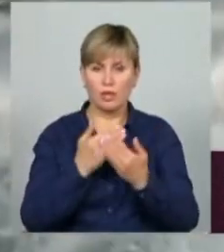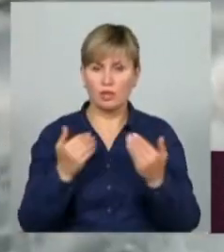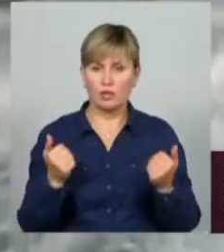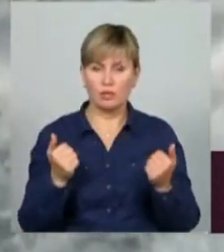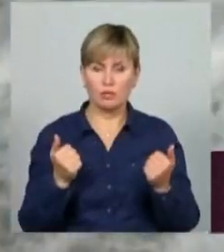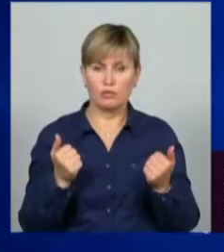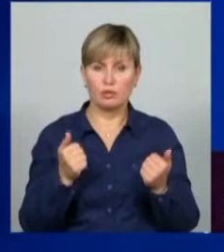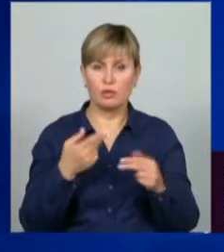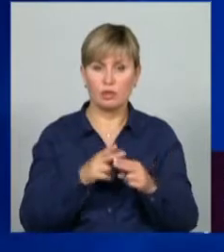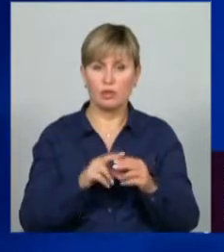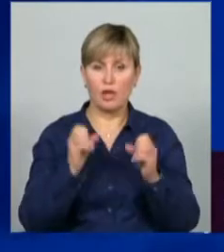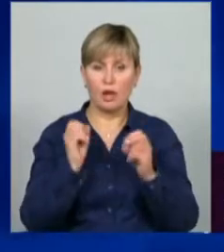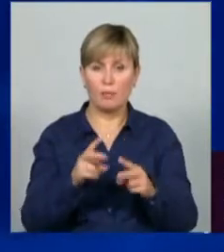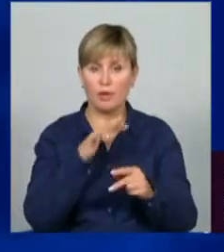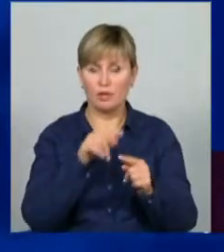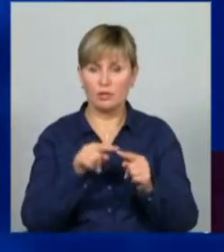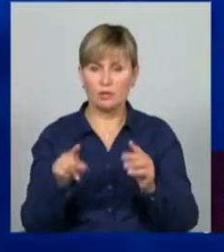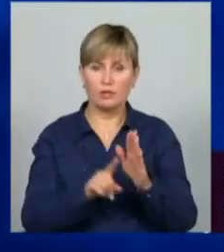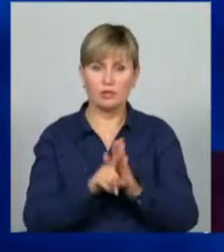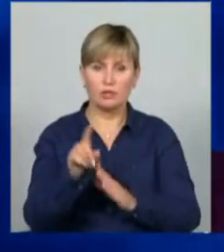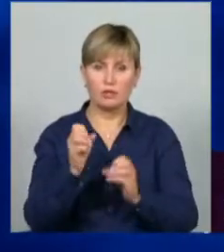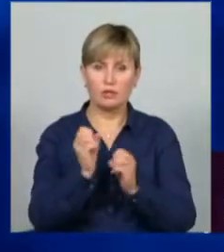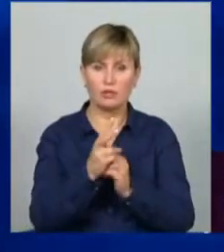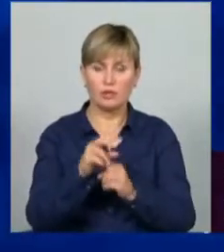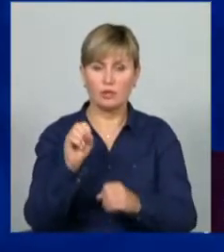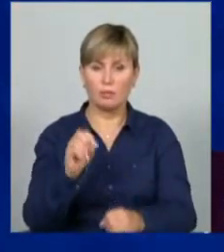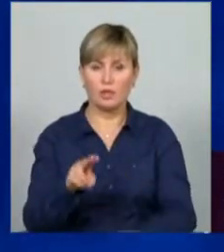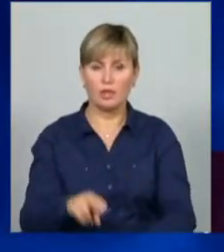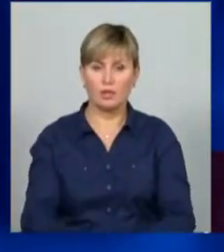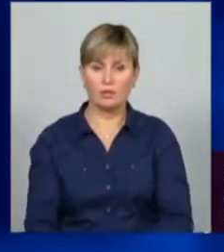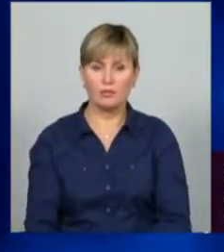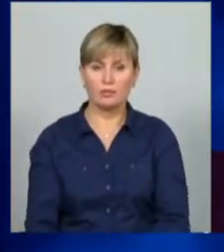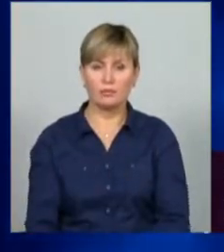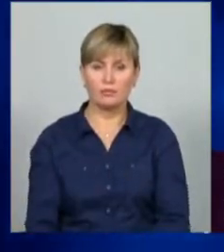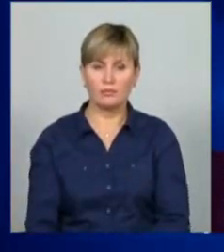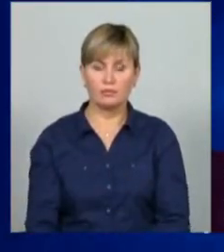поступало. Пожароопасный период в регионе начался 12 апреля.